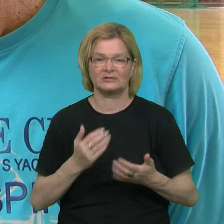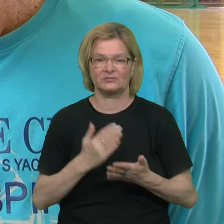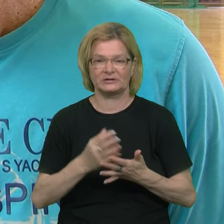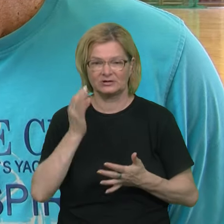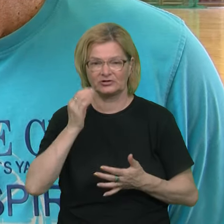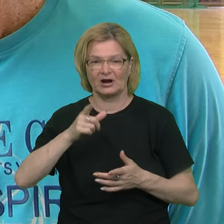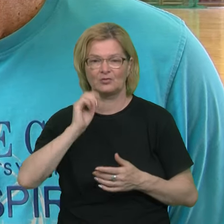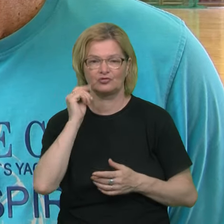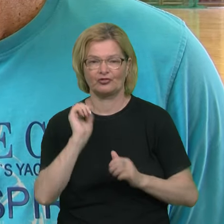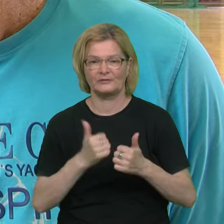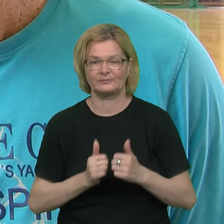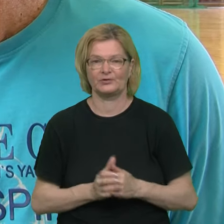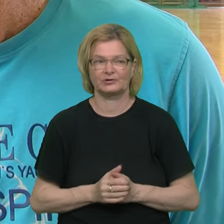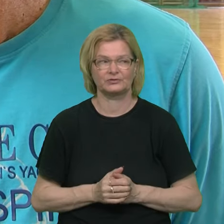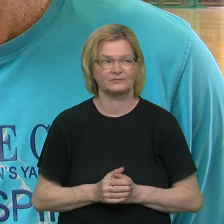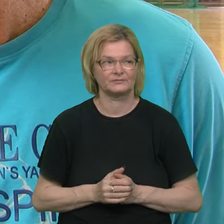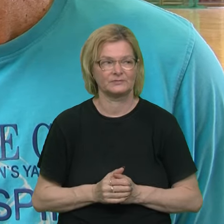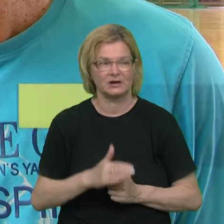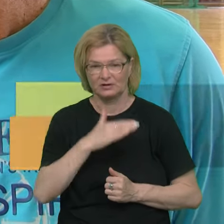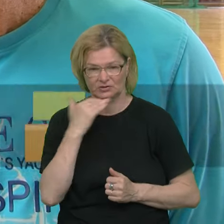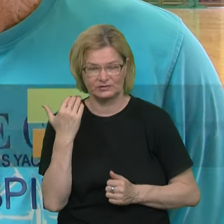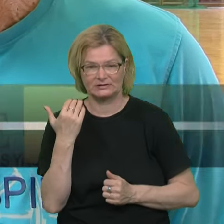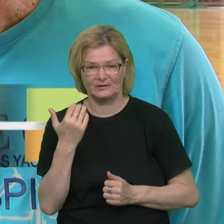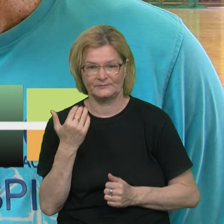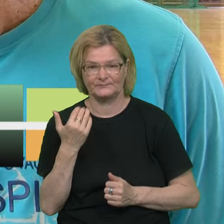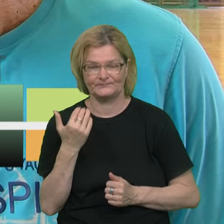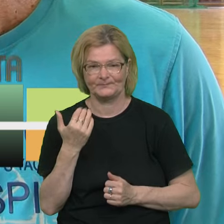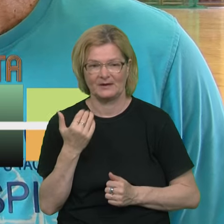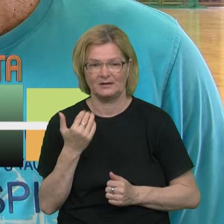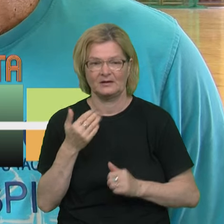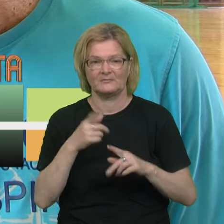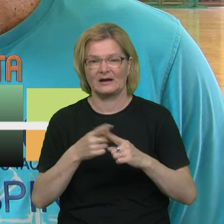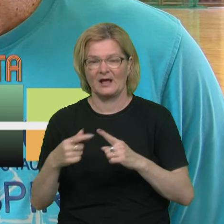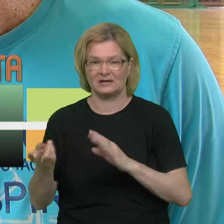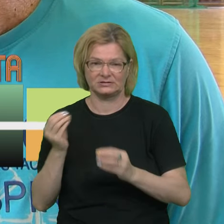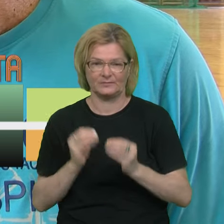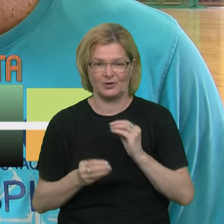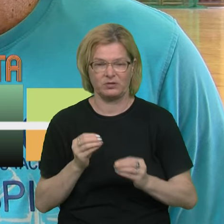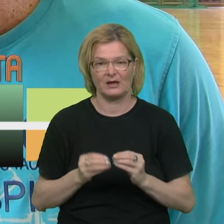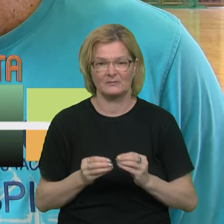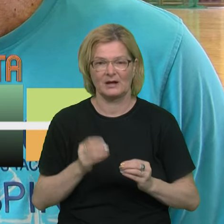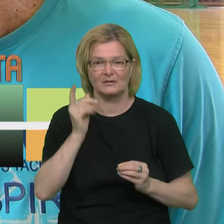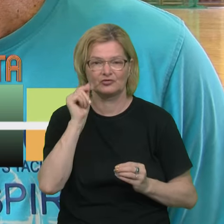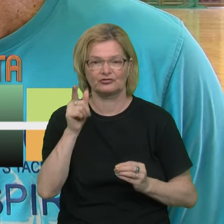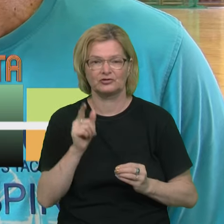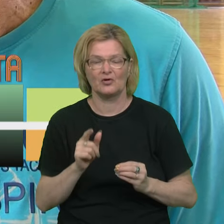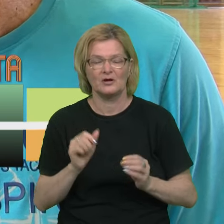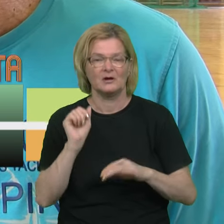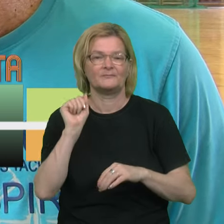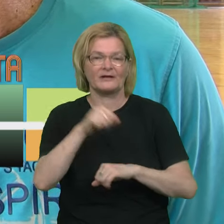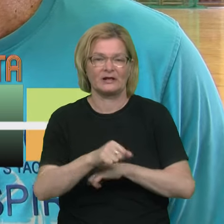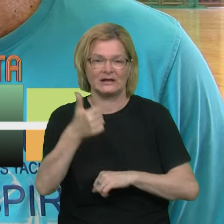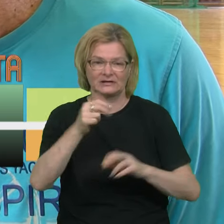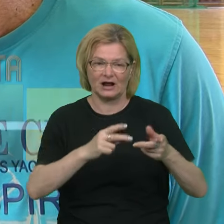je teže biti žena u muškom sportu? Dosta. Dosta, ima razno raznih problema. Muški